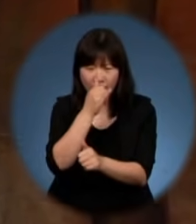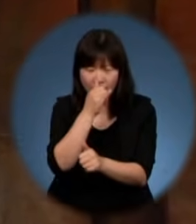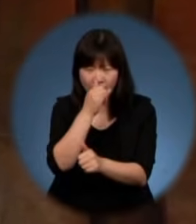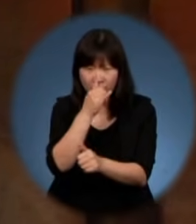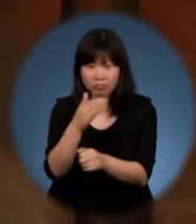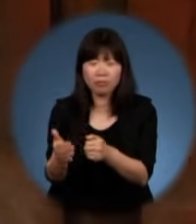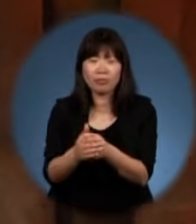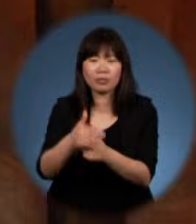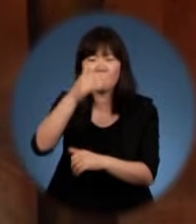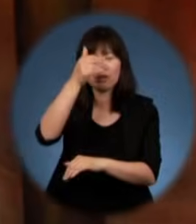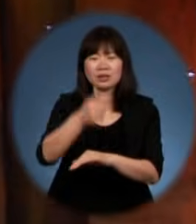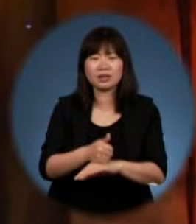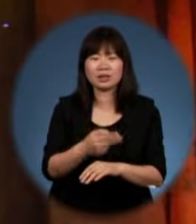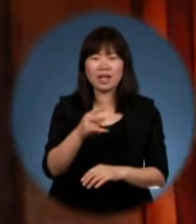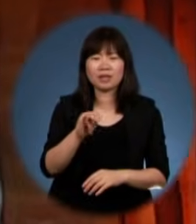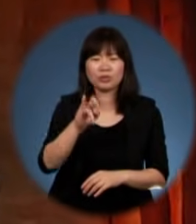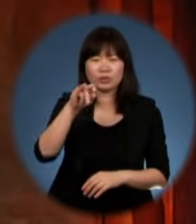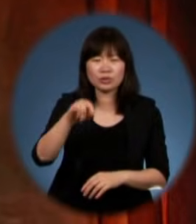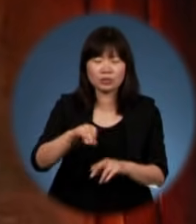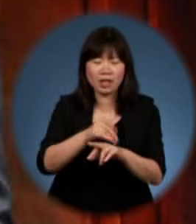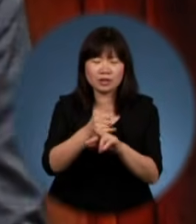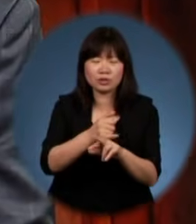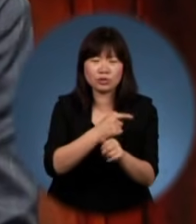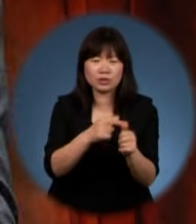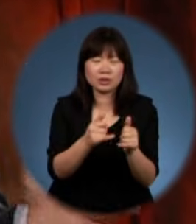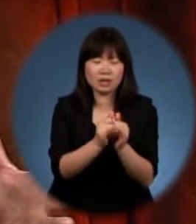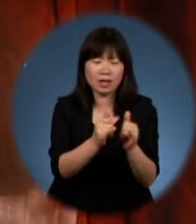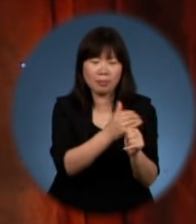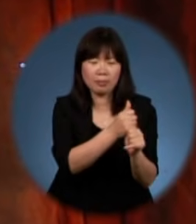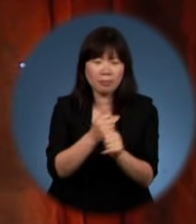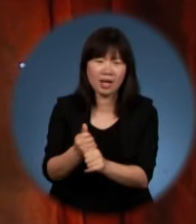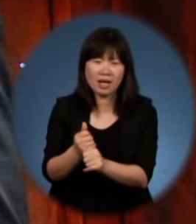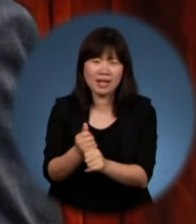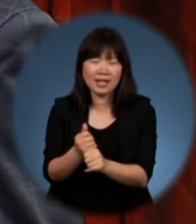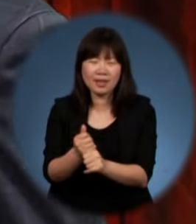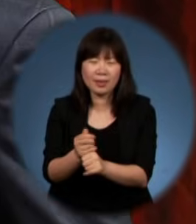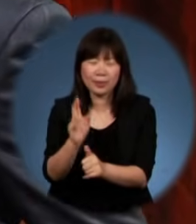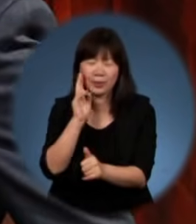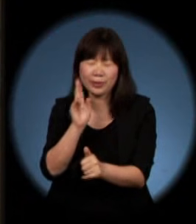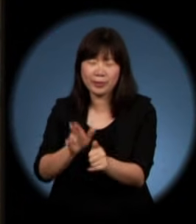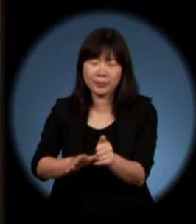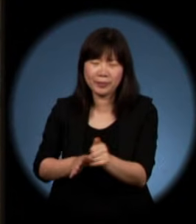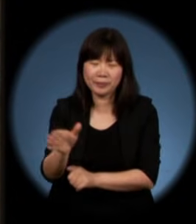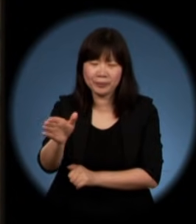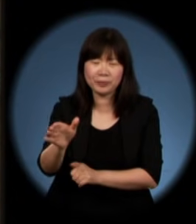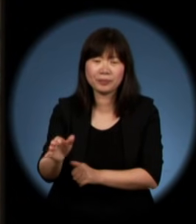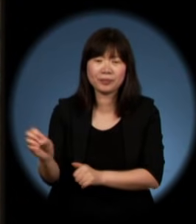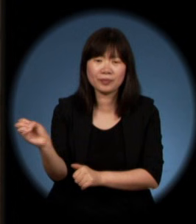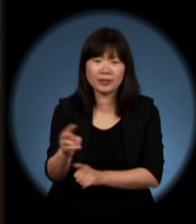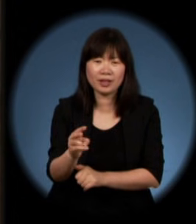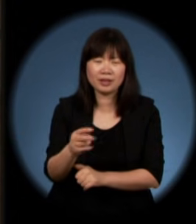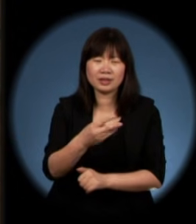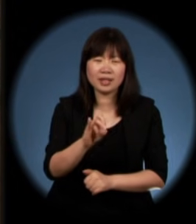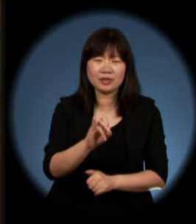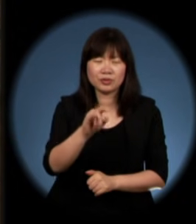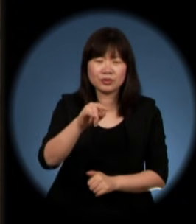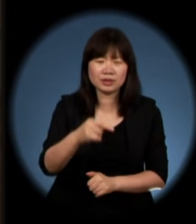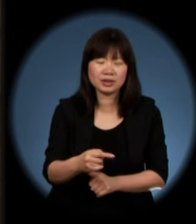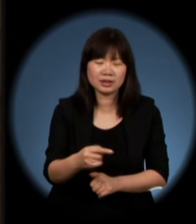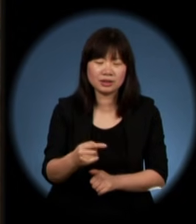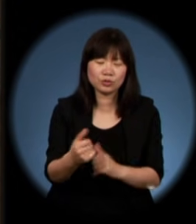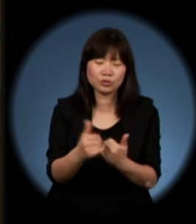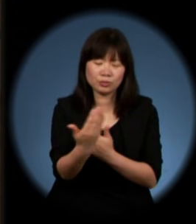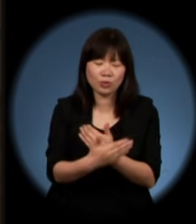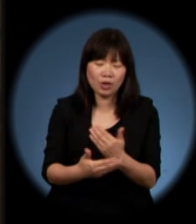나중에 그 다리우스 왕을 죽인 사람을 잡아다가 능지처참을 시켜 버리죠 그리고 다리우스 시신을 안고